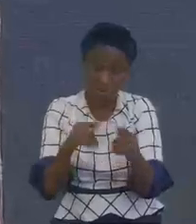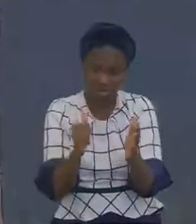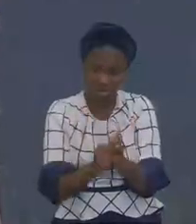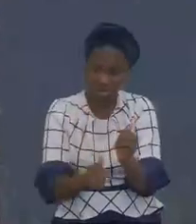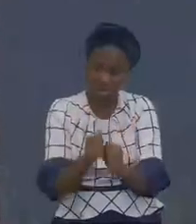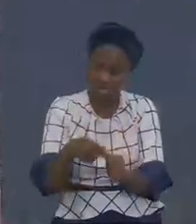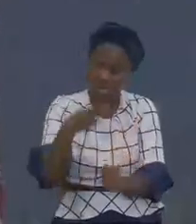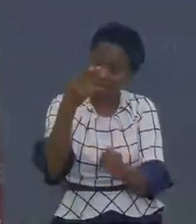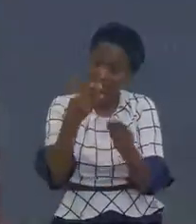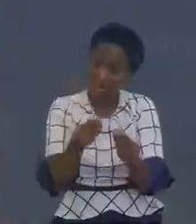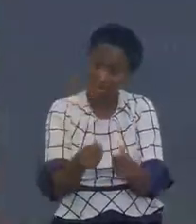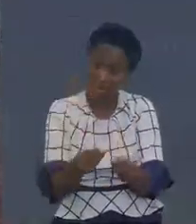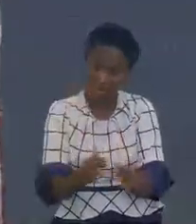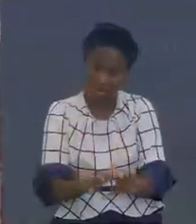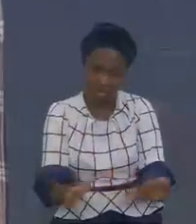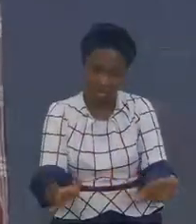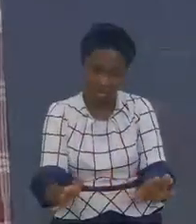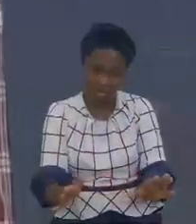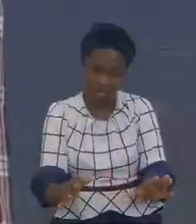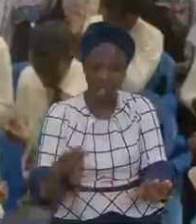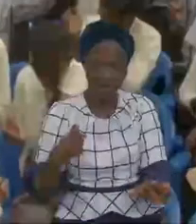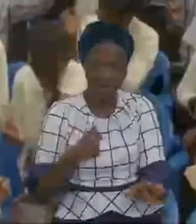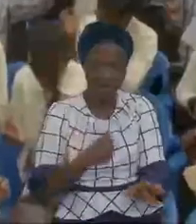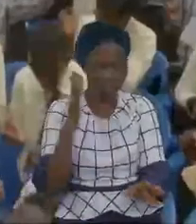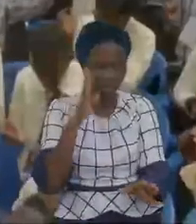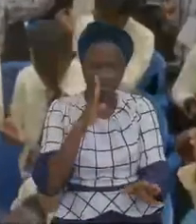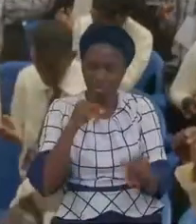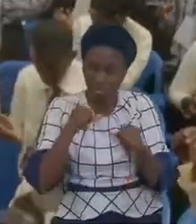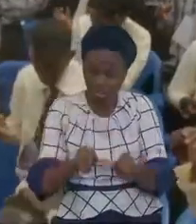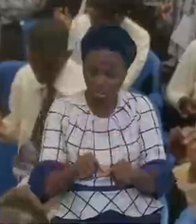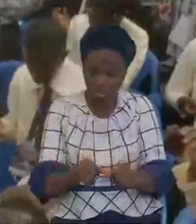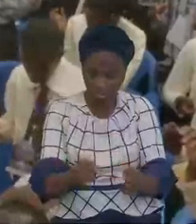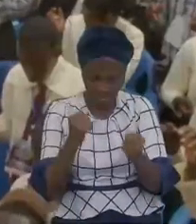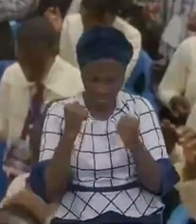nous serons stables, solides, fermes sur la terre plus haute.